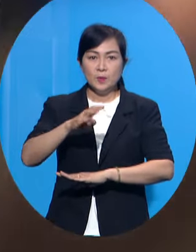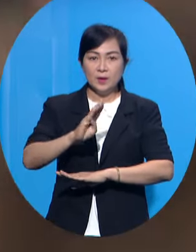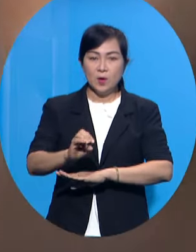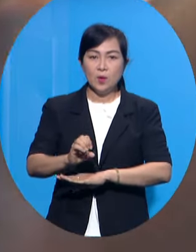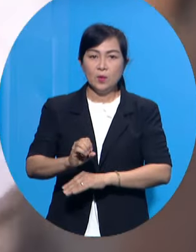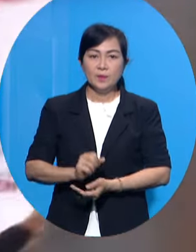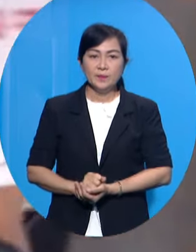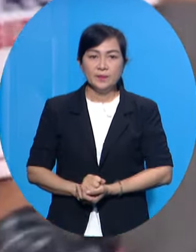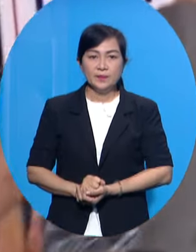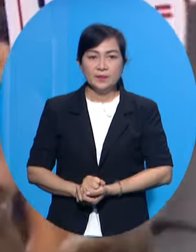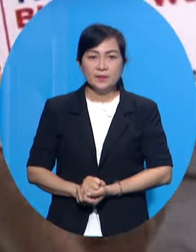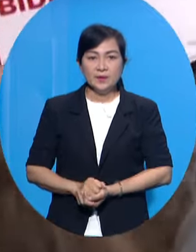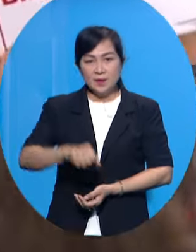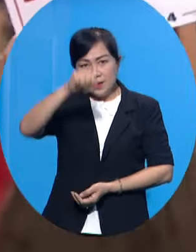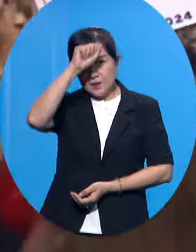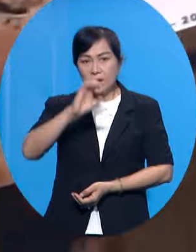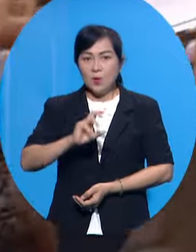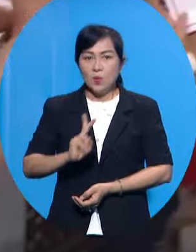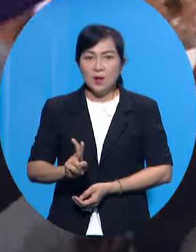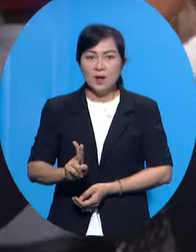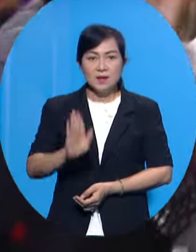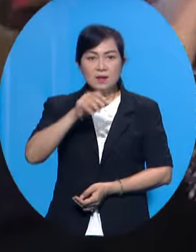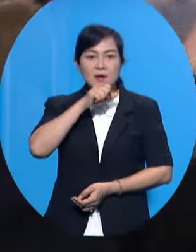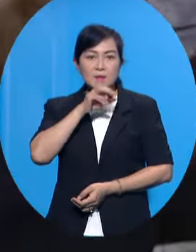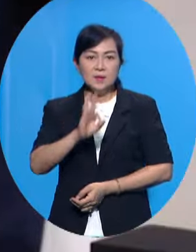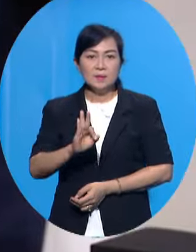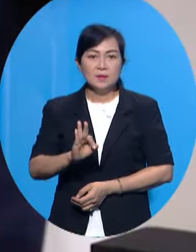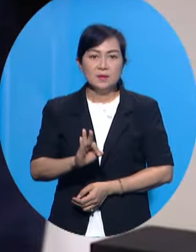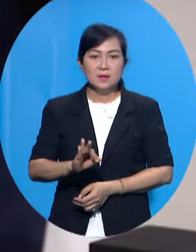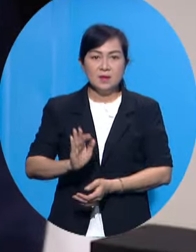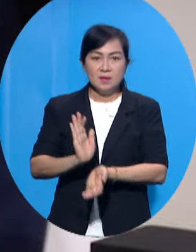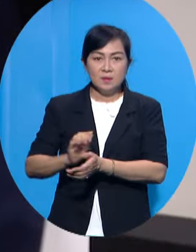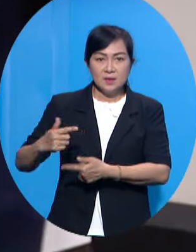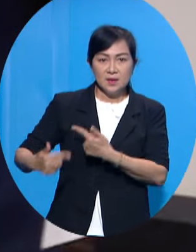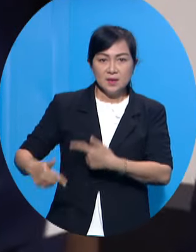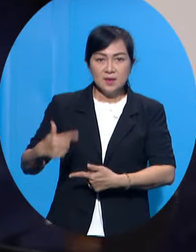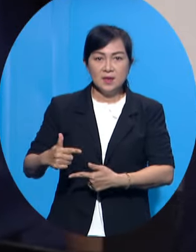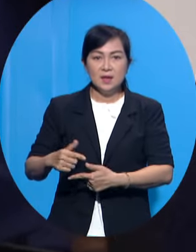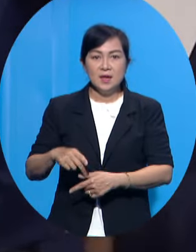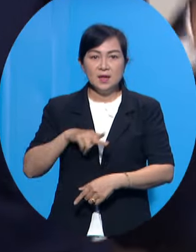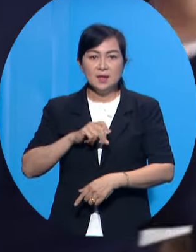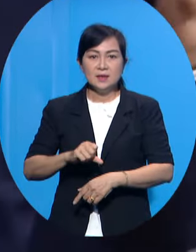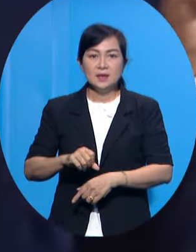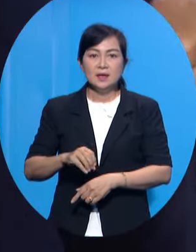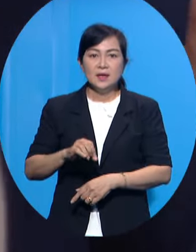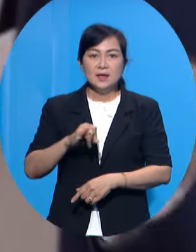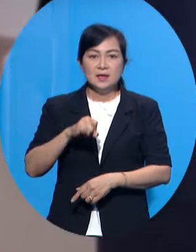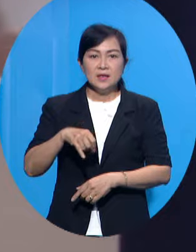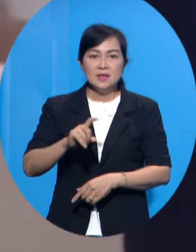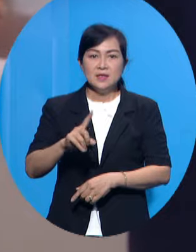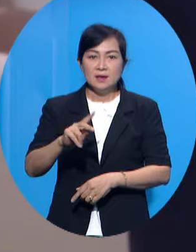của Florida các đảm viên Cộng hòa dẫn đầu là ông trump và người đồng tranh cử là TH ngh Oh